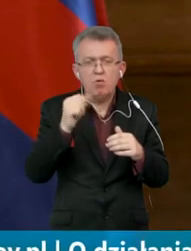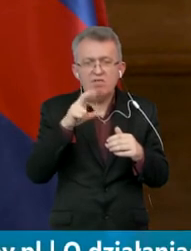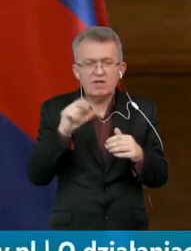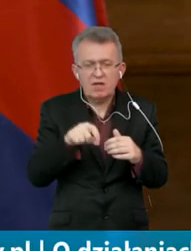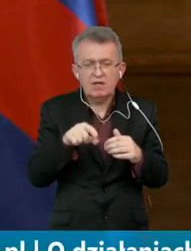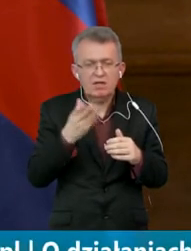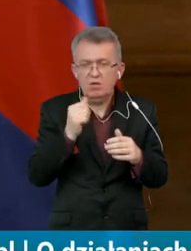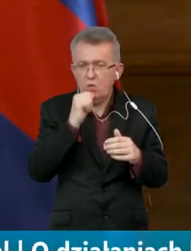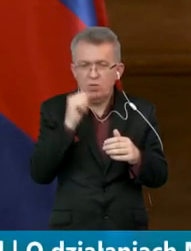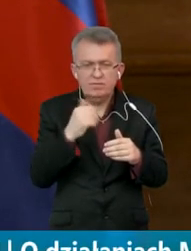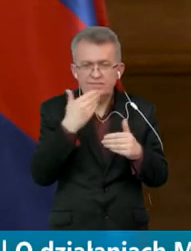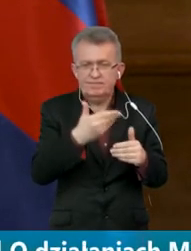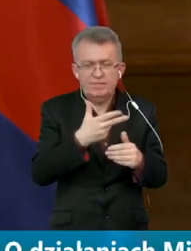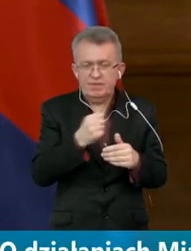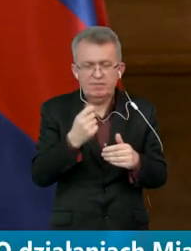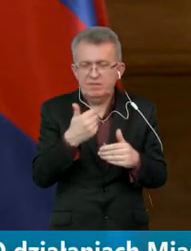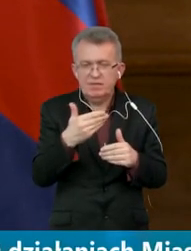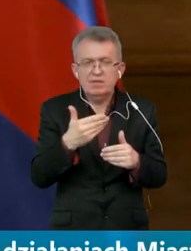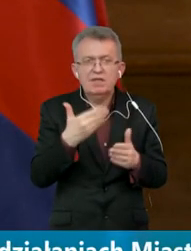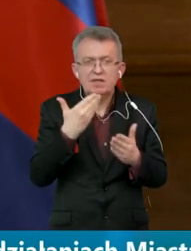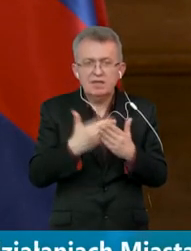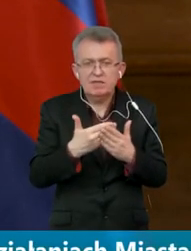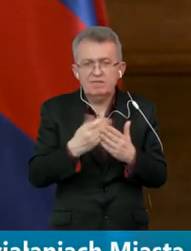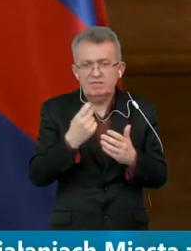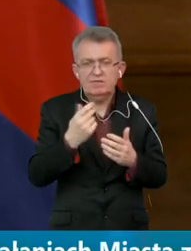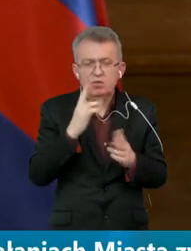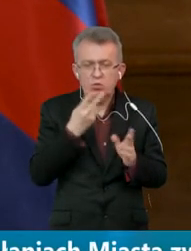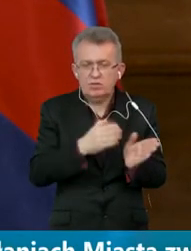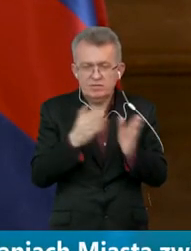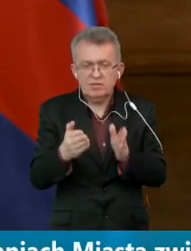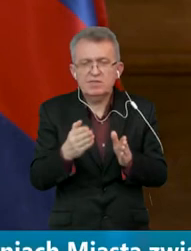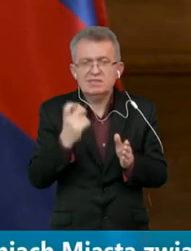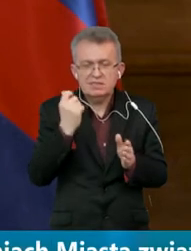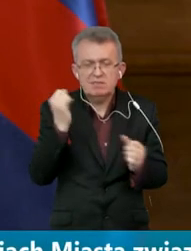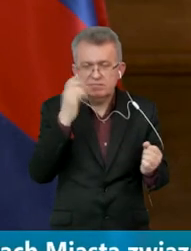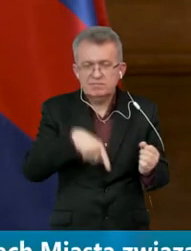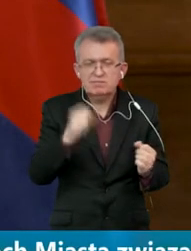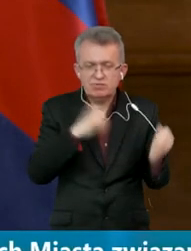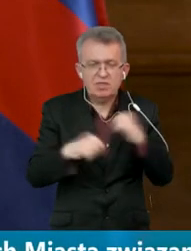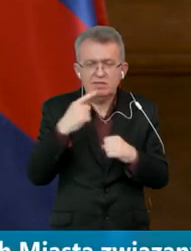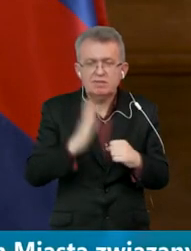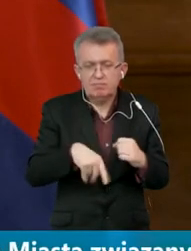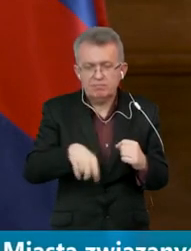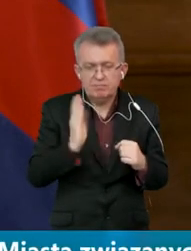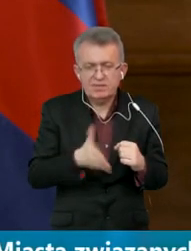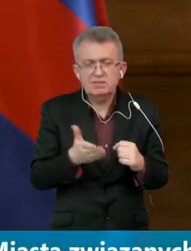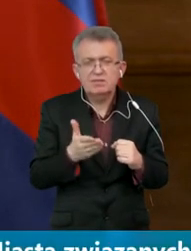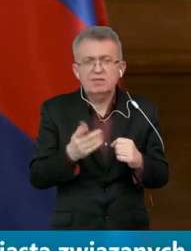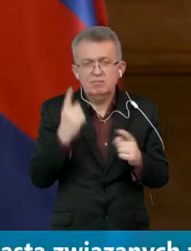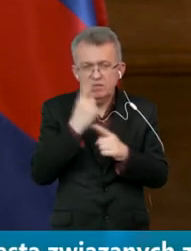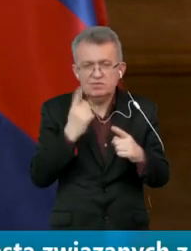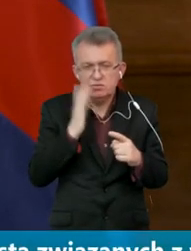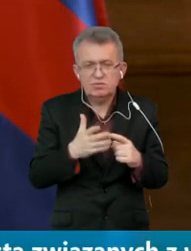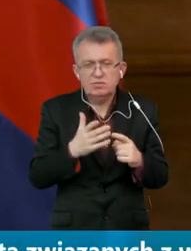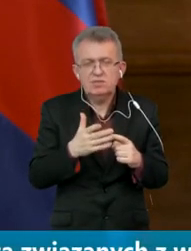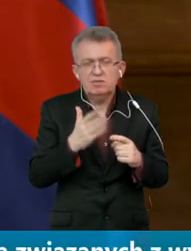nie jest wsparta unijnie, więc jest realizowana w drugiej kolejności, ale za chwilę ruszy przetarg na to zadanie i myślę, że no, będziemy